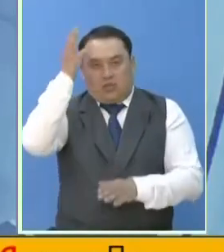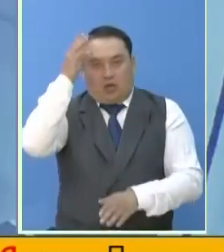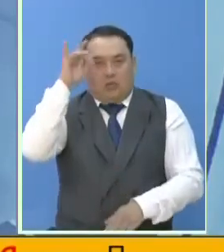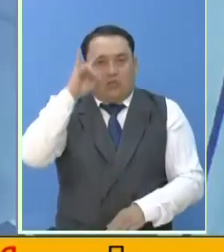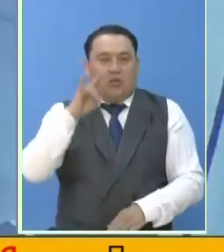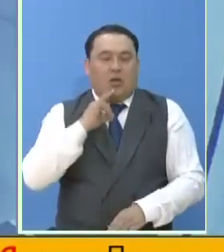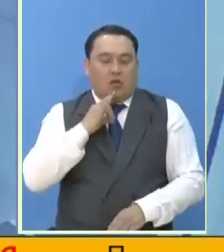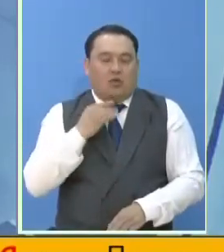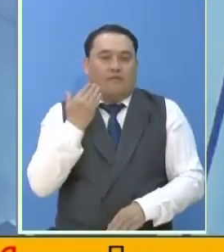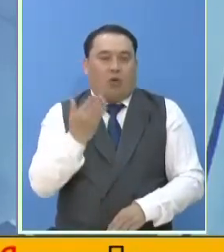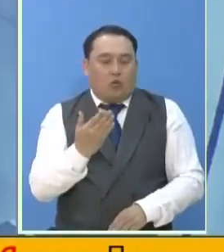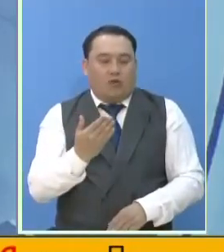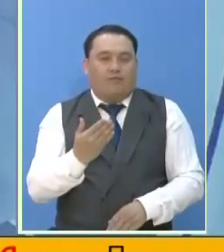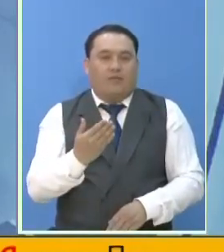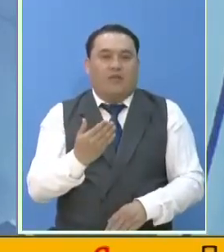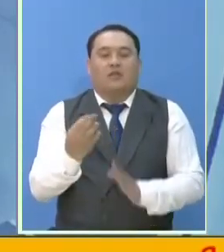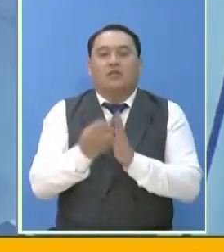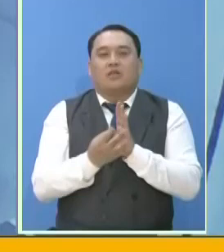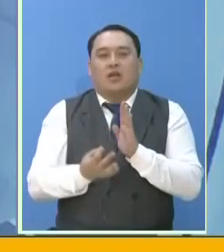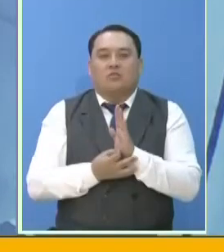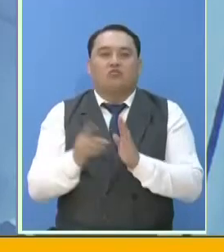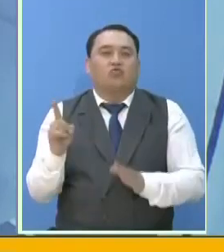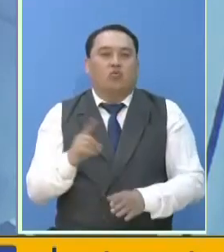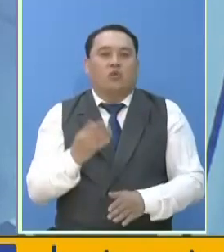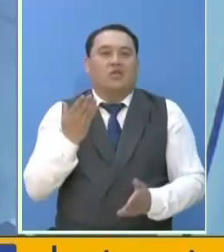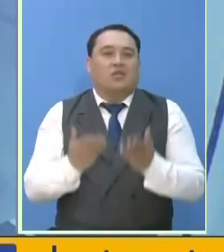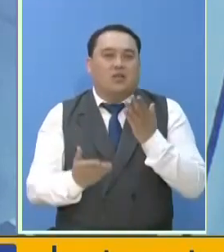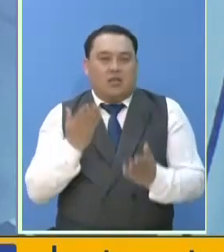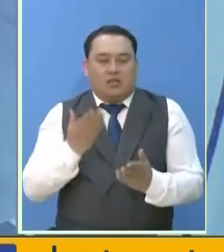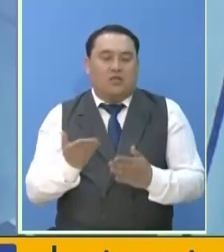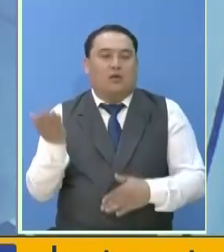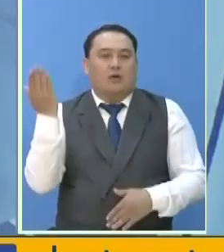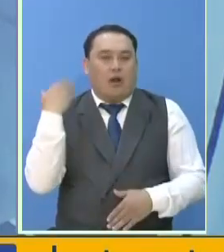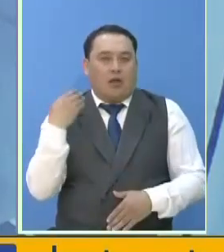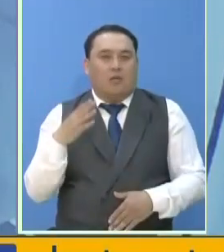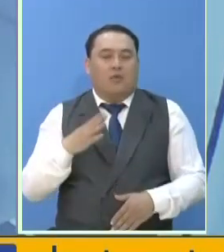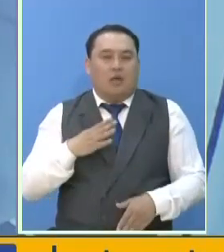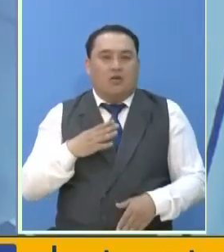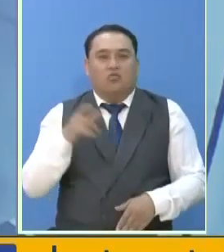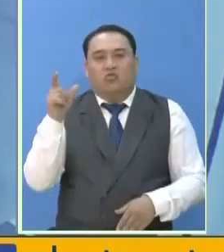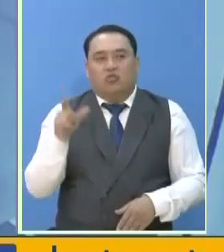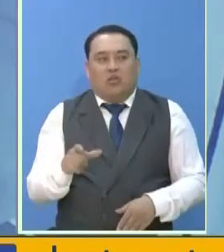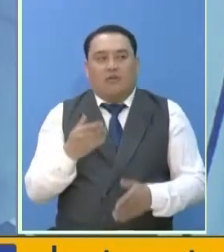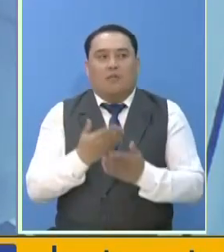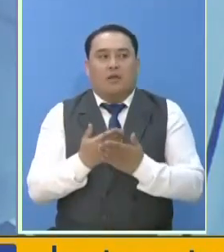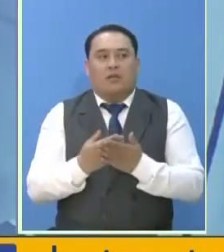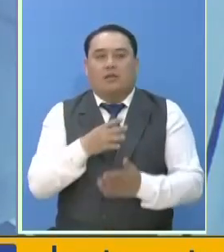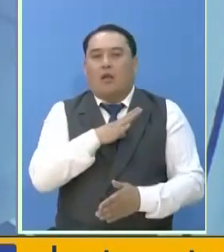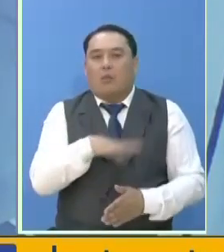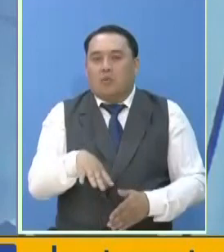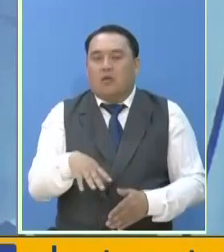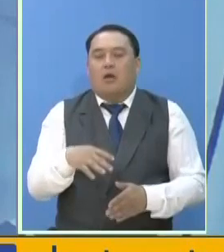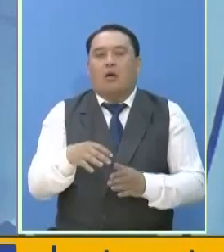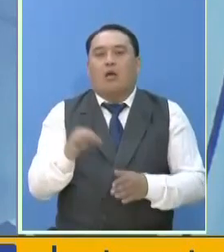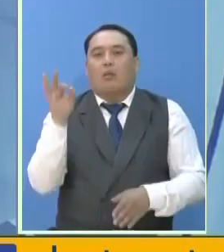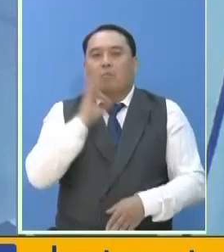законодательства. Касательно тестов, хотела бы отметить, что если ранее человек, допустим, не набрал